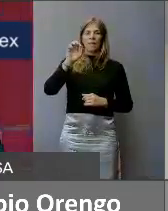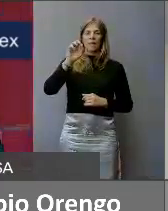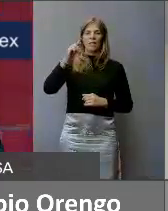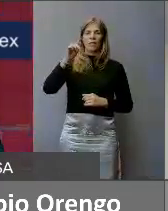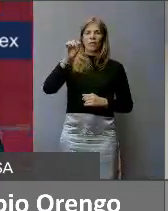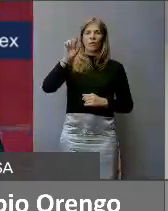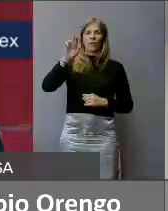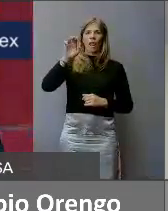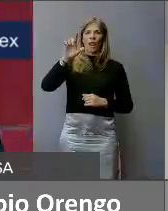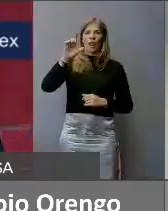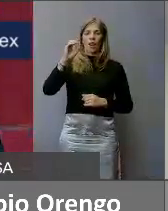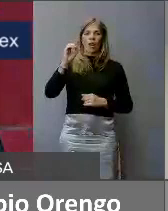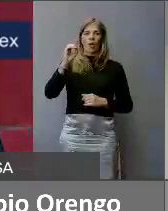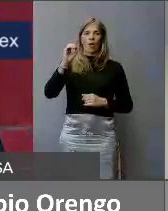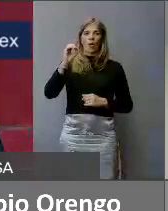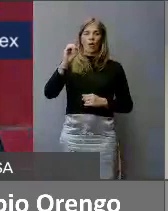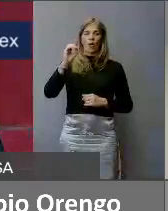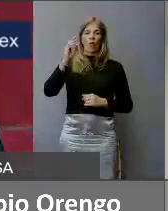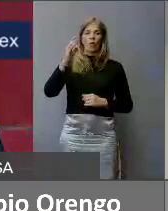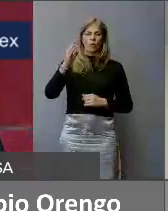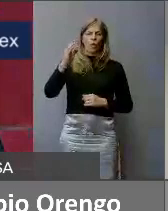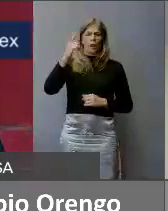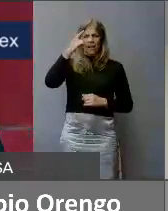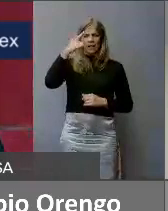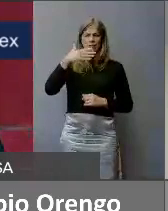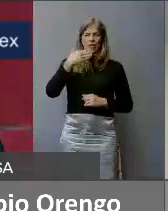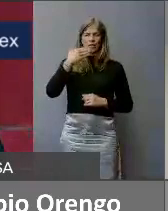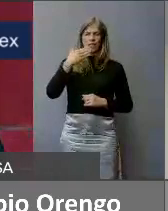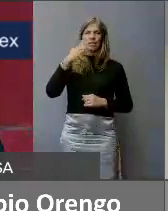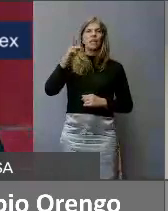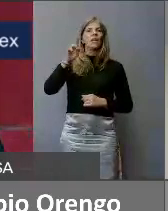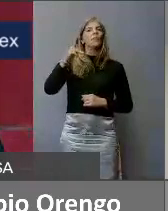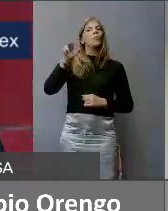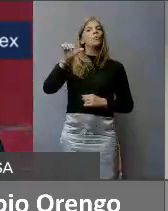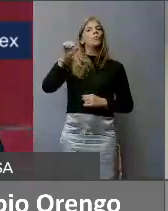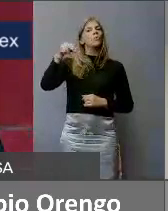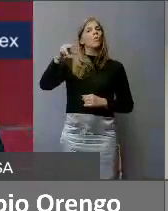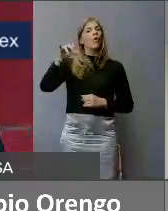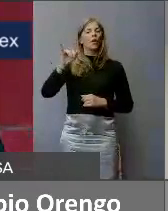bello è giustificata brucioni